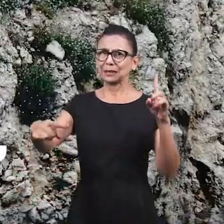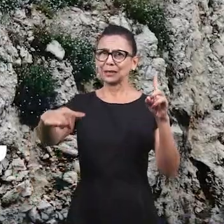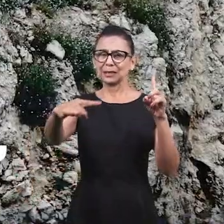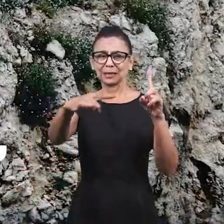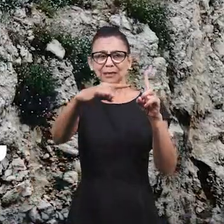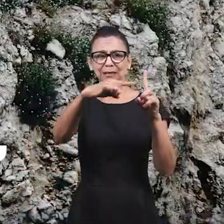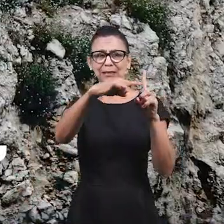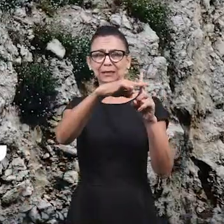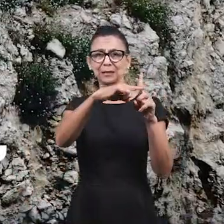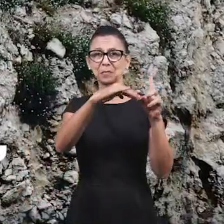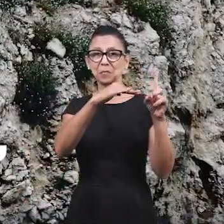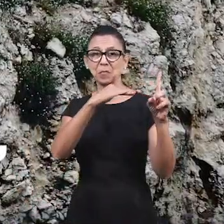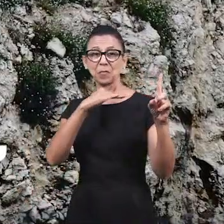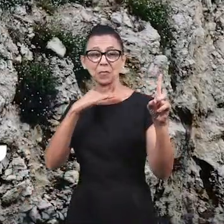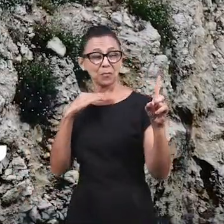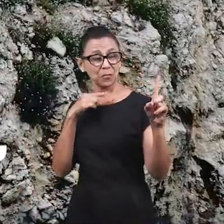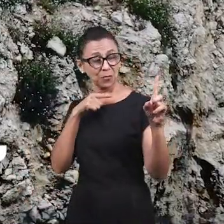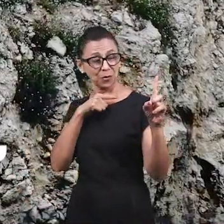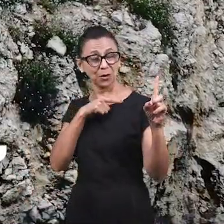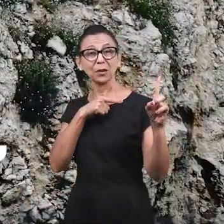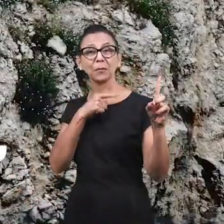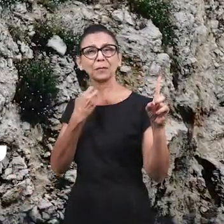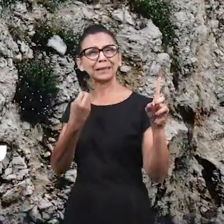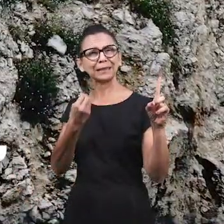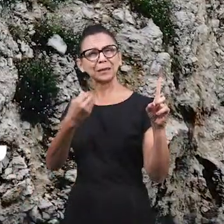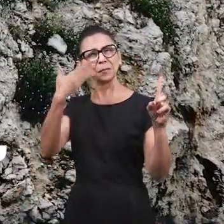из любви к грешнику.